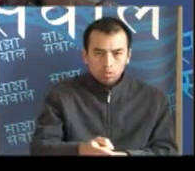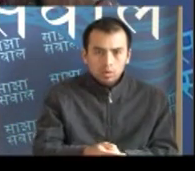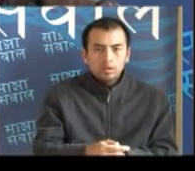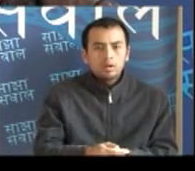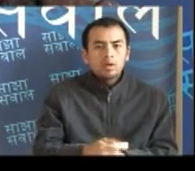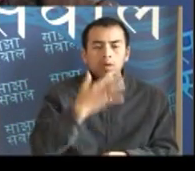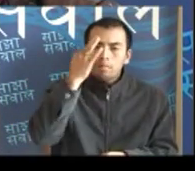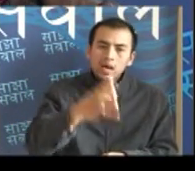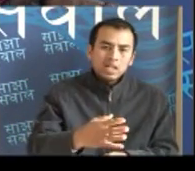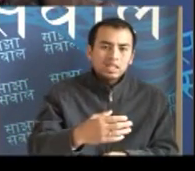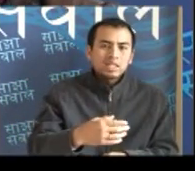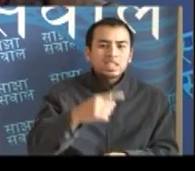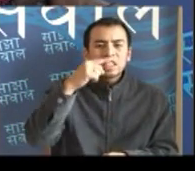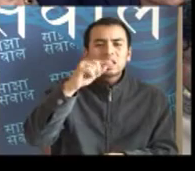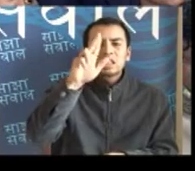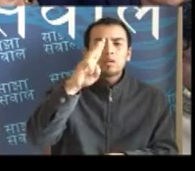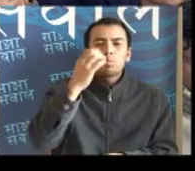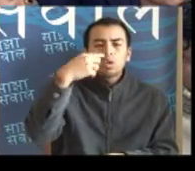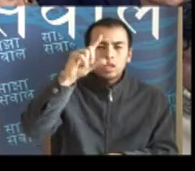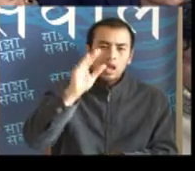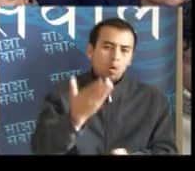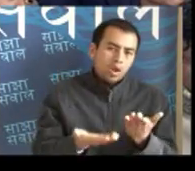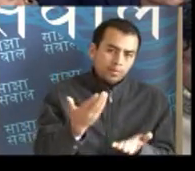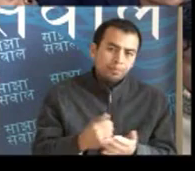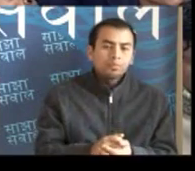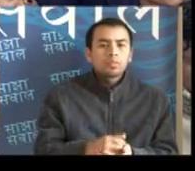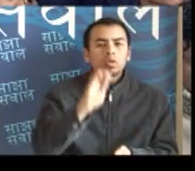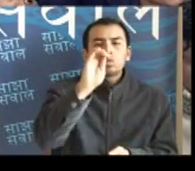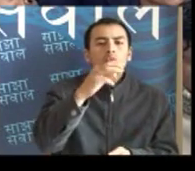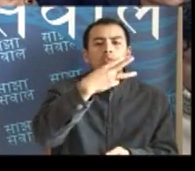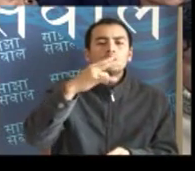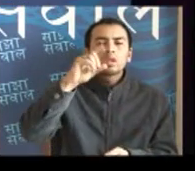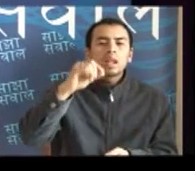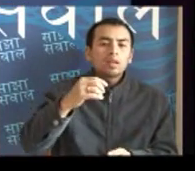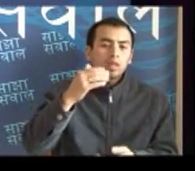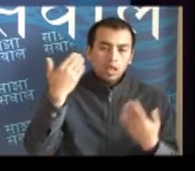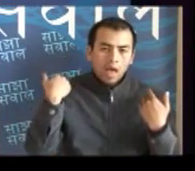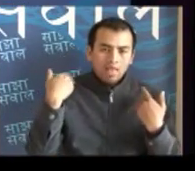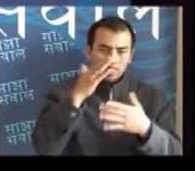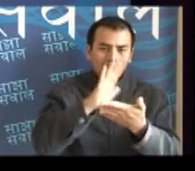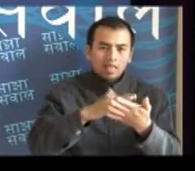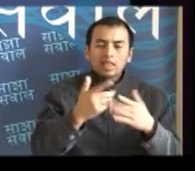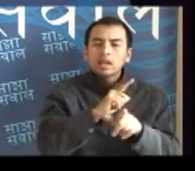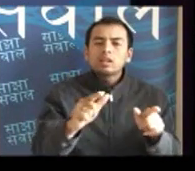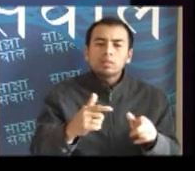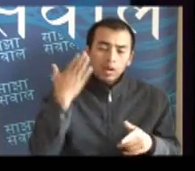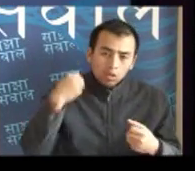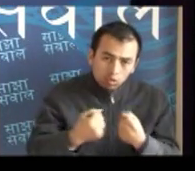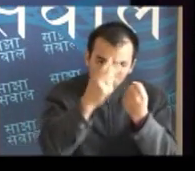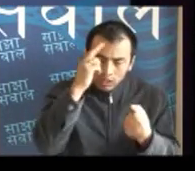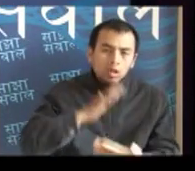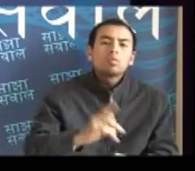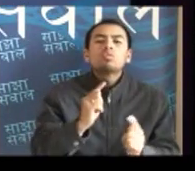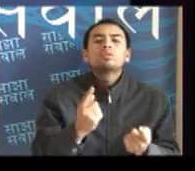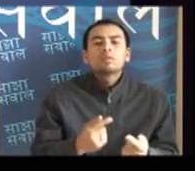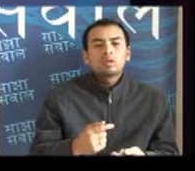भएको, खासै मेरो निमोनियाकै कारण भन्नुपर्छ मलाई। सुशीलाजी, तपाईँको दुइटै हात छैन, पहिला नै यस्तो भएको कि कुनै दुर्घटनामा परेर हात गुमाउनु पऱ्यो